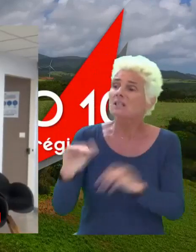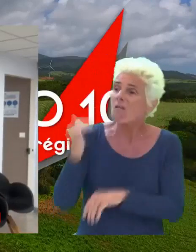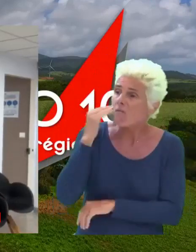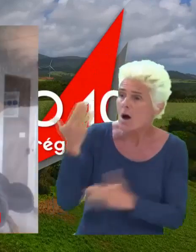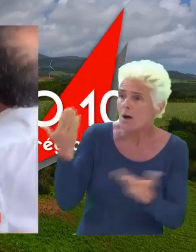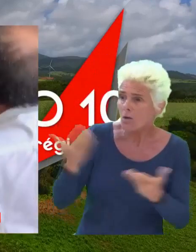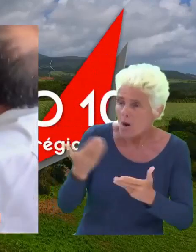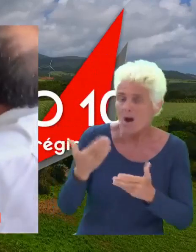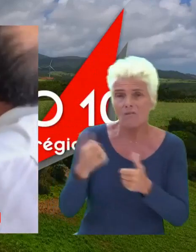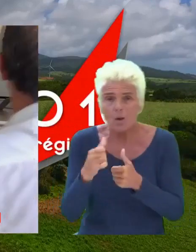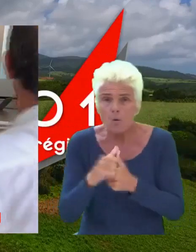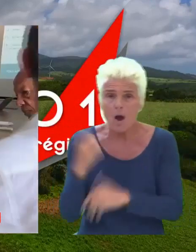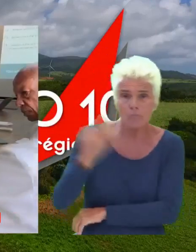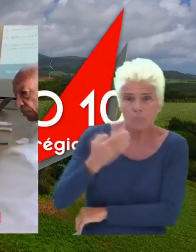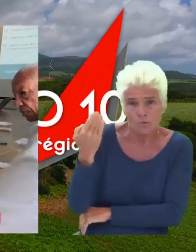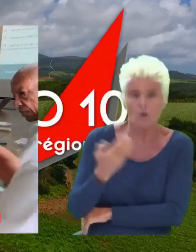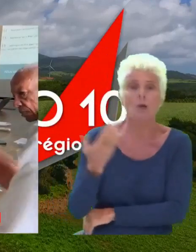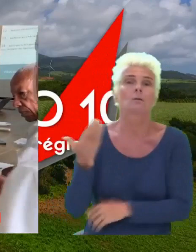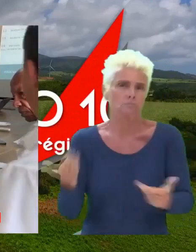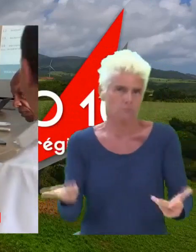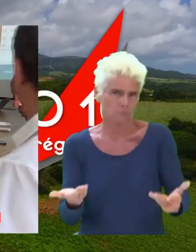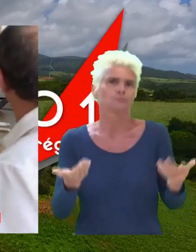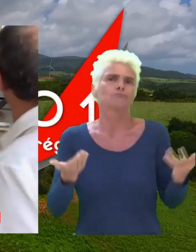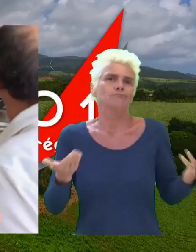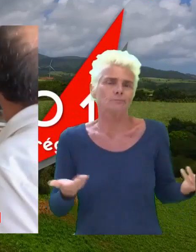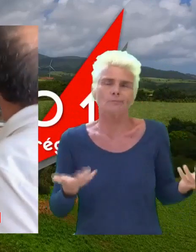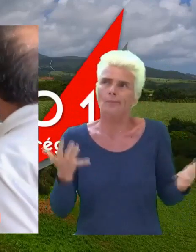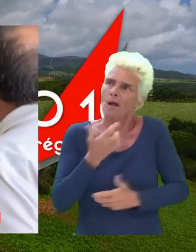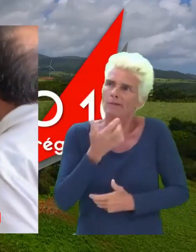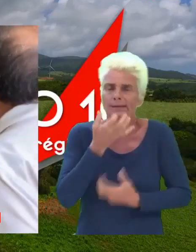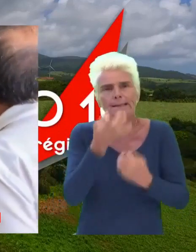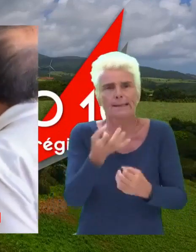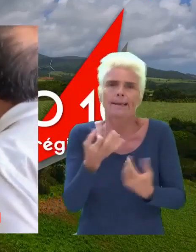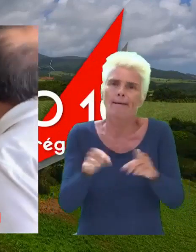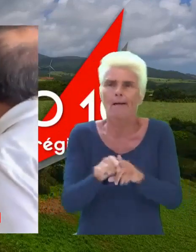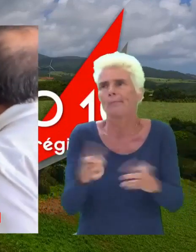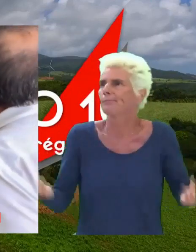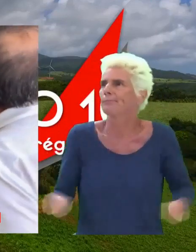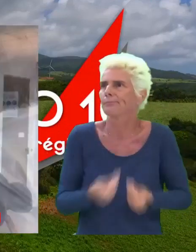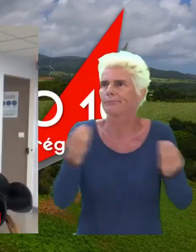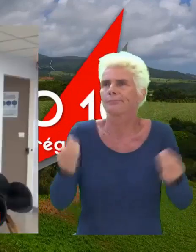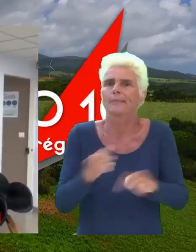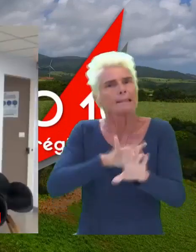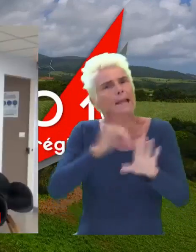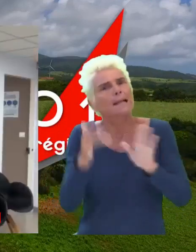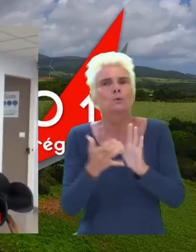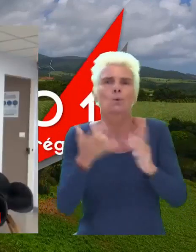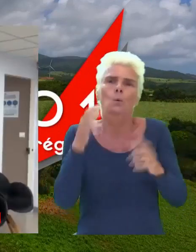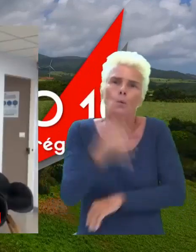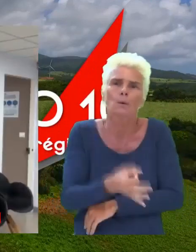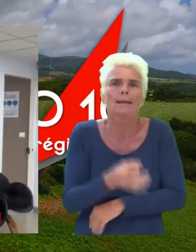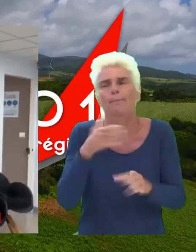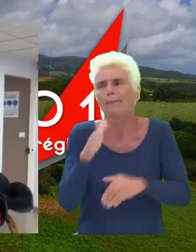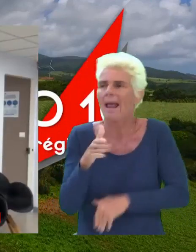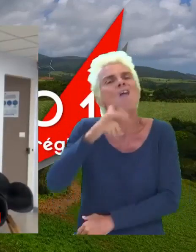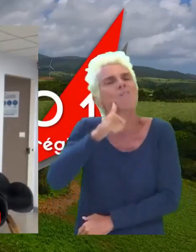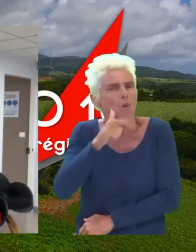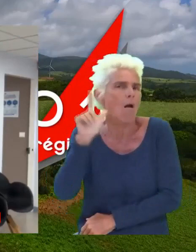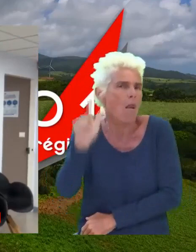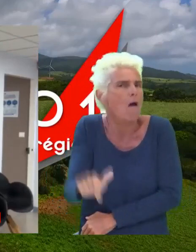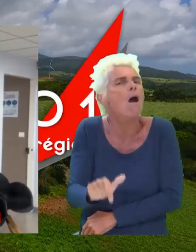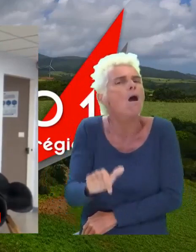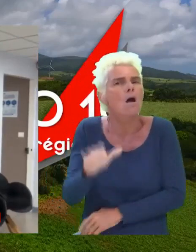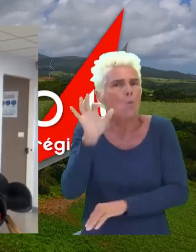nous intervenons sans sans j'ai envie de dire trahir le fait que oui il y a des efforts qui sont consentis mais tout en disant aussi que